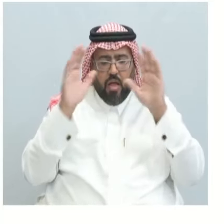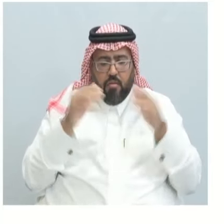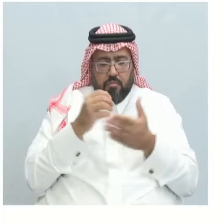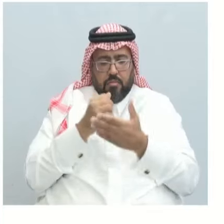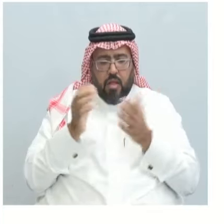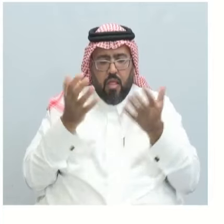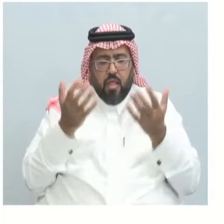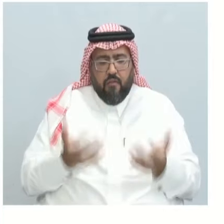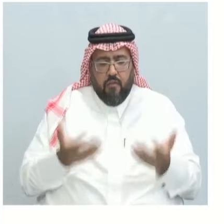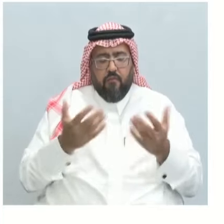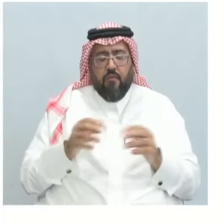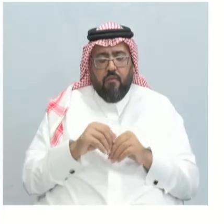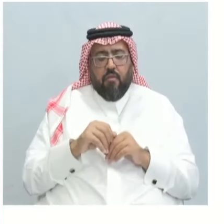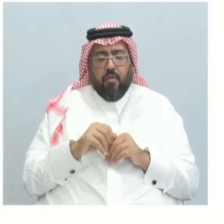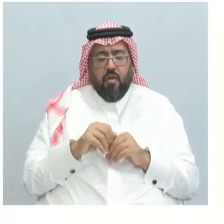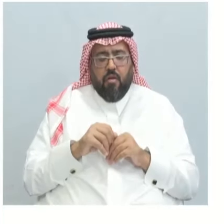ذلك